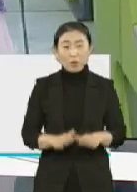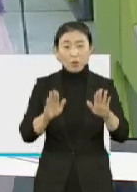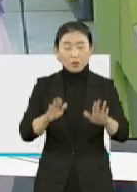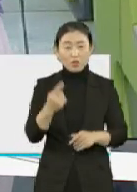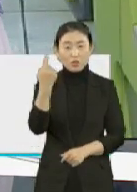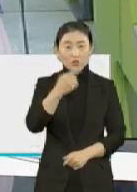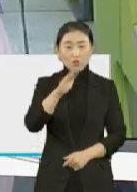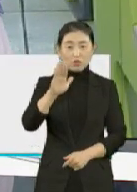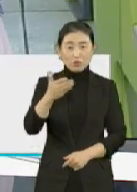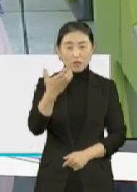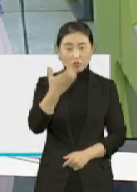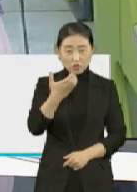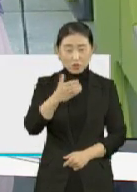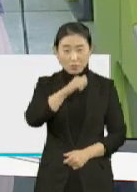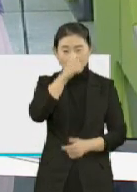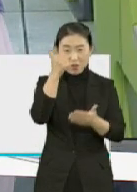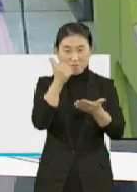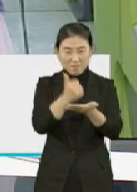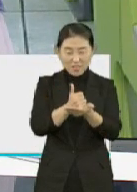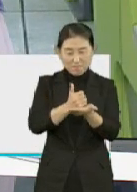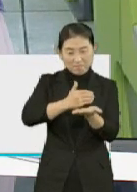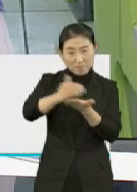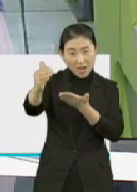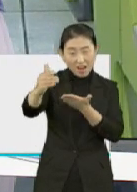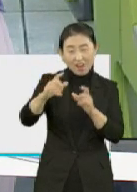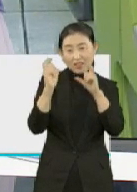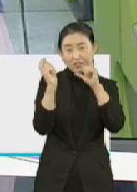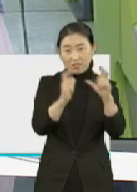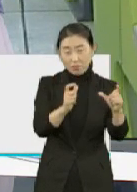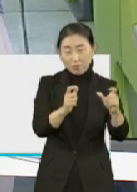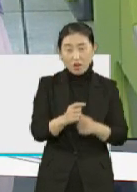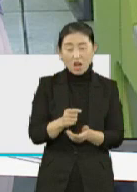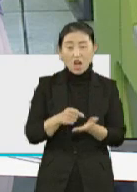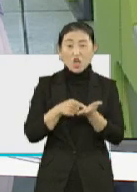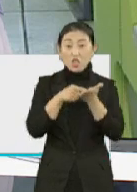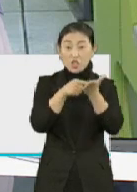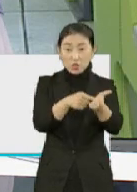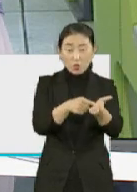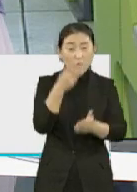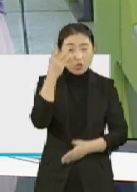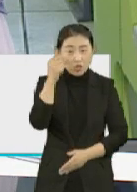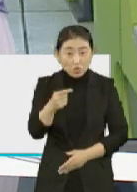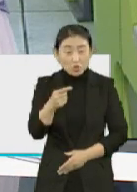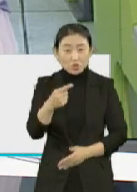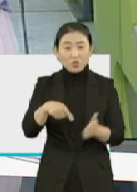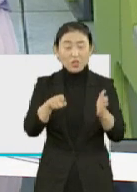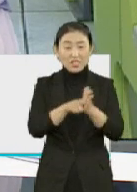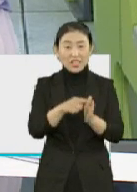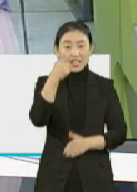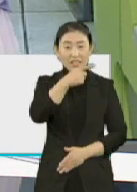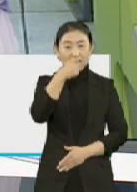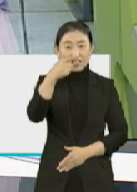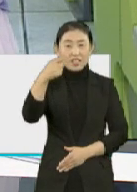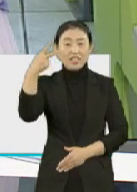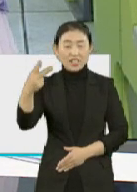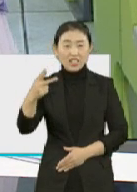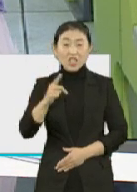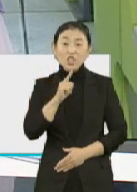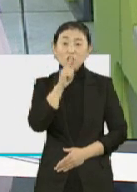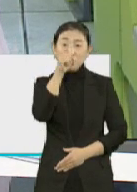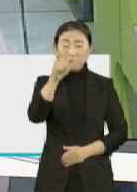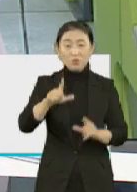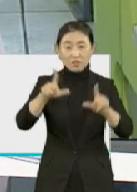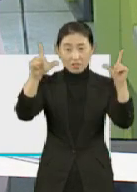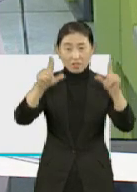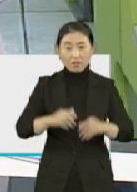오늘은 지난 1990년 범죄와의 전쟁을 선포하고 범죄 신고를 활성화하기 위해 만들어진 112 범죄 신고의